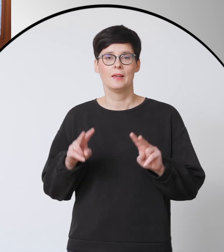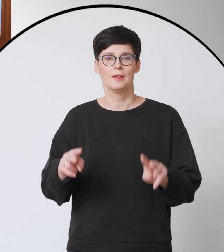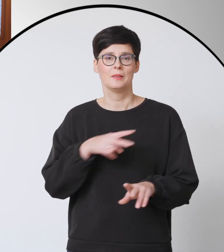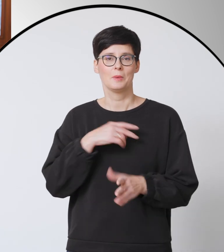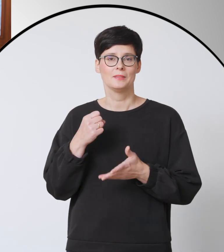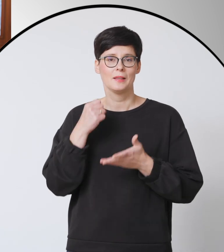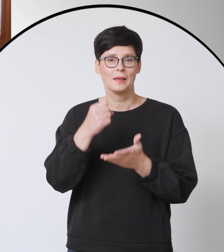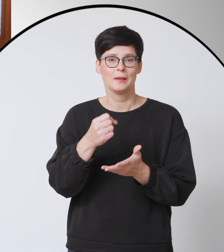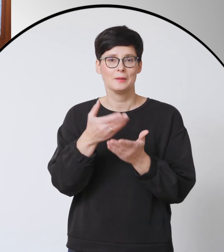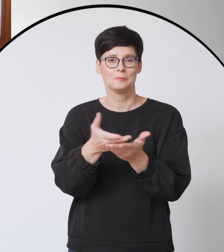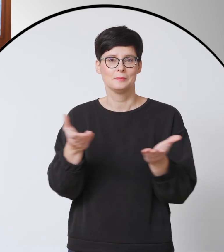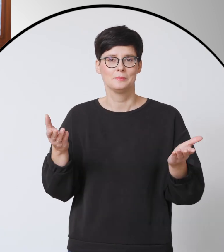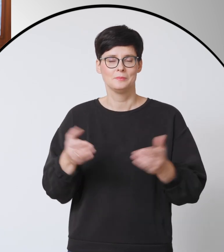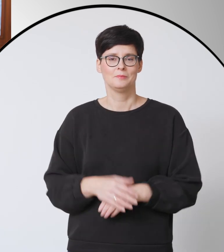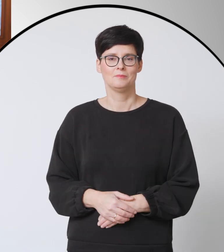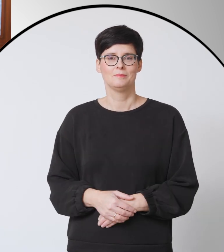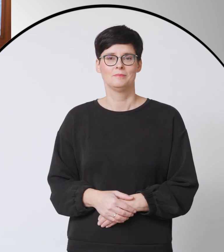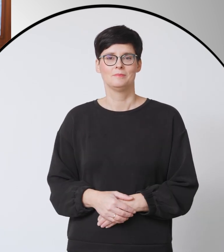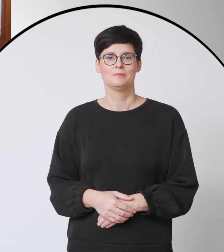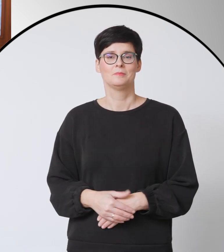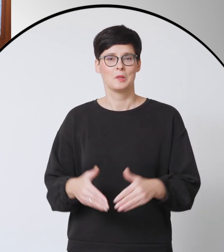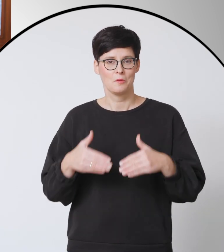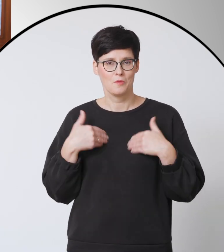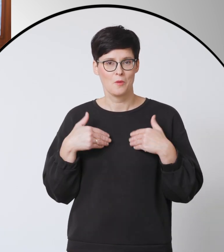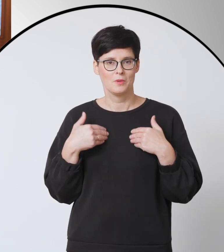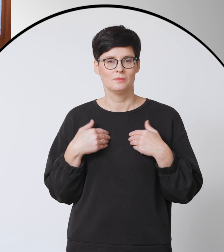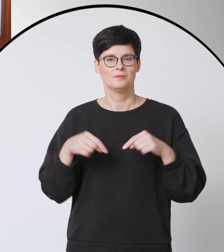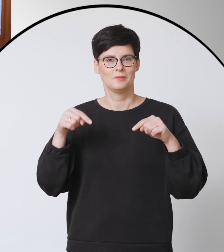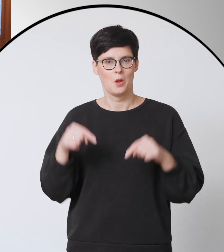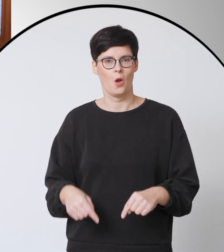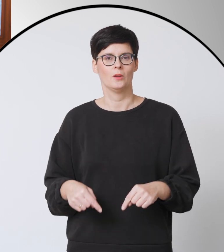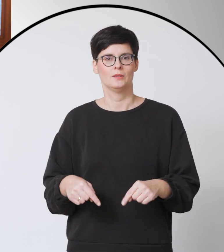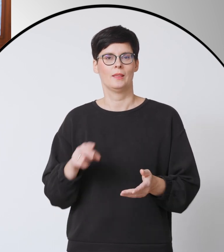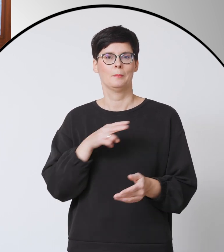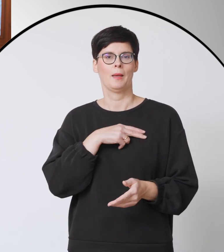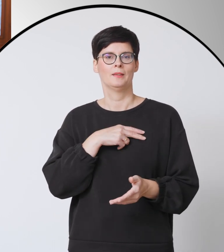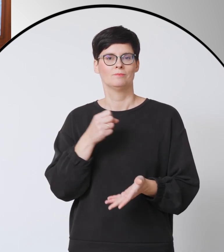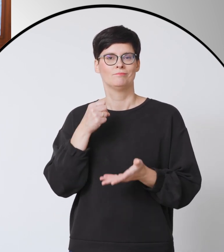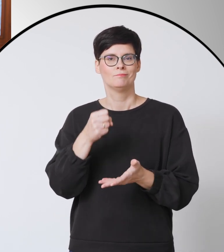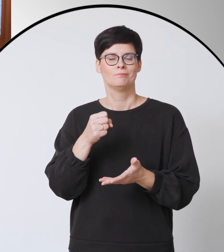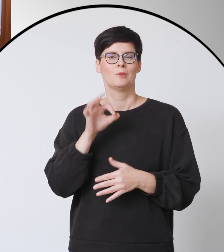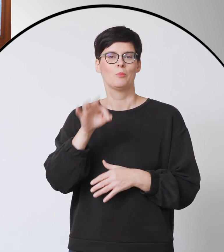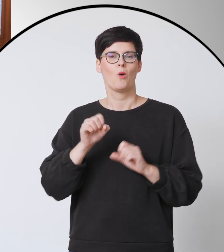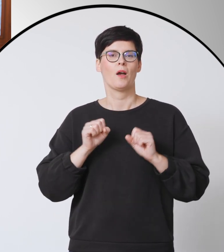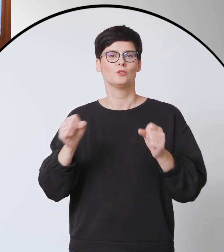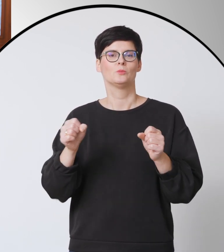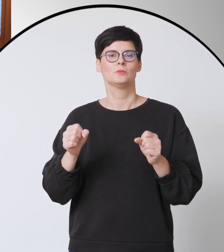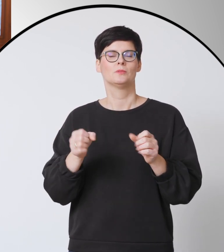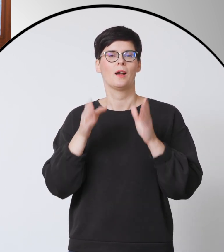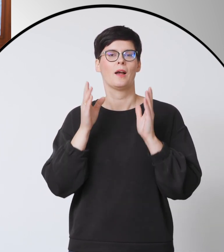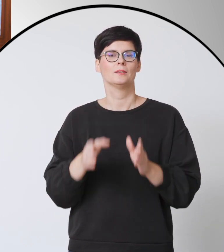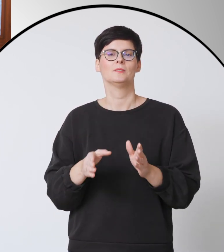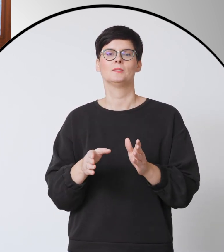Sehr geehrte Preisträger, ich freue mich, Ihnen heute den Preis pro Engagement in der Kategorie der